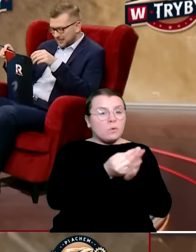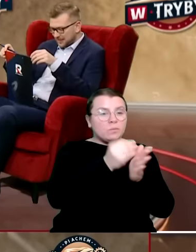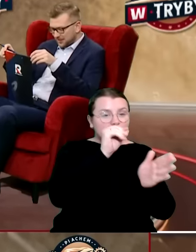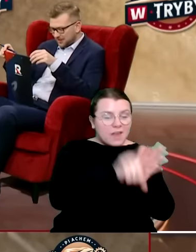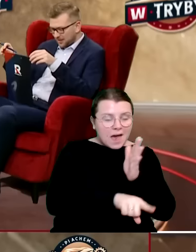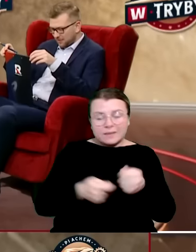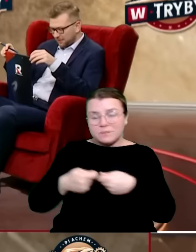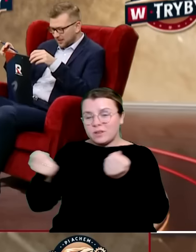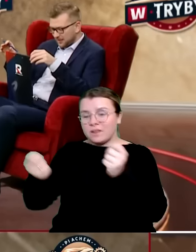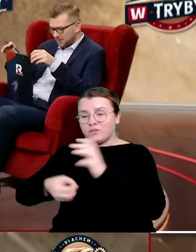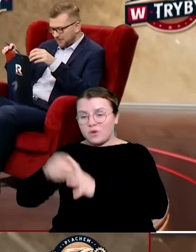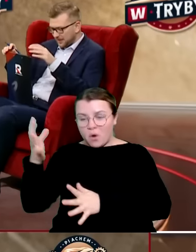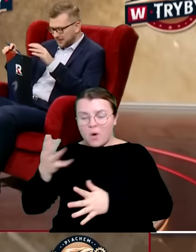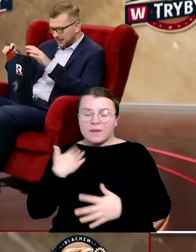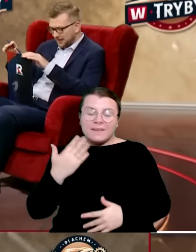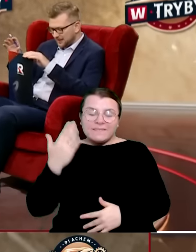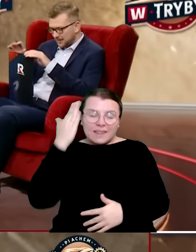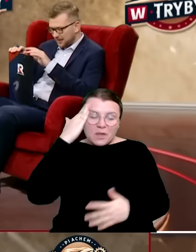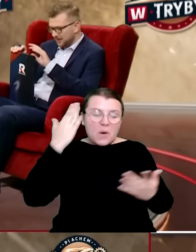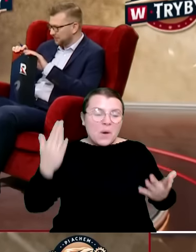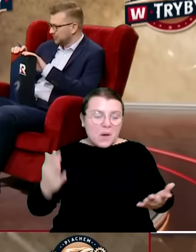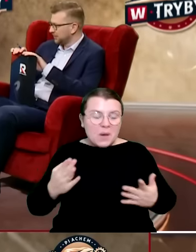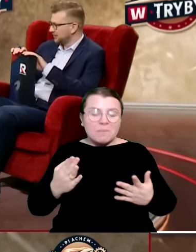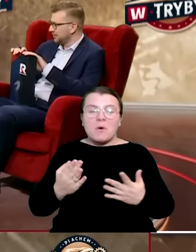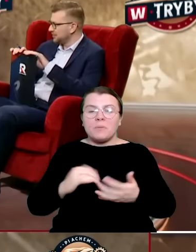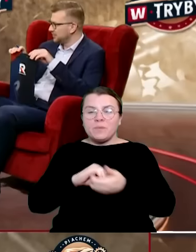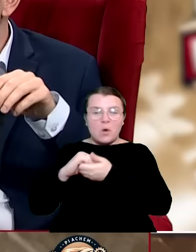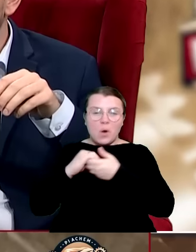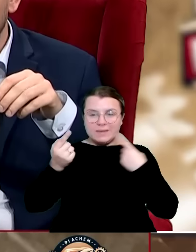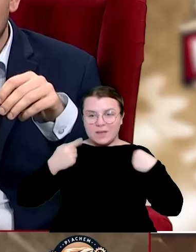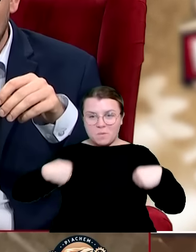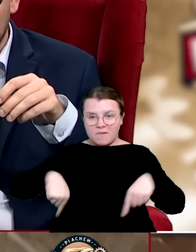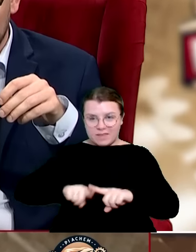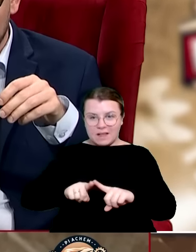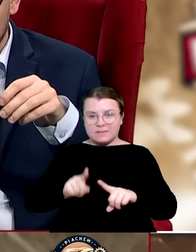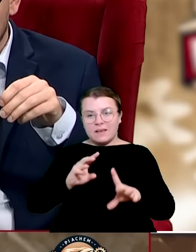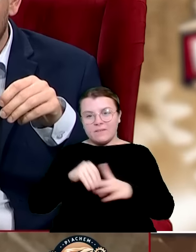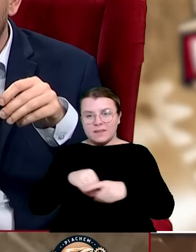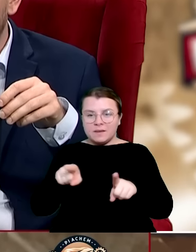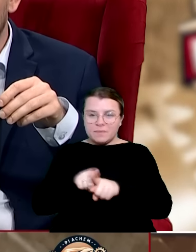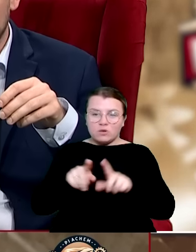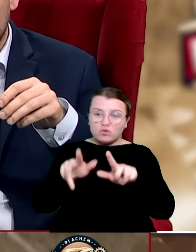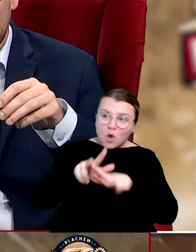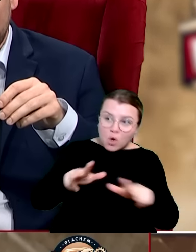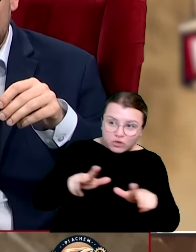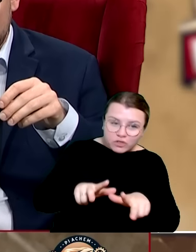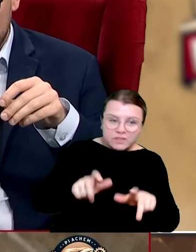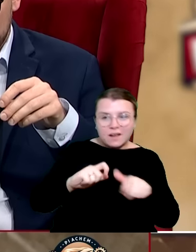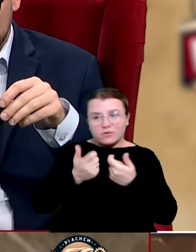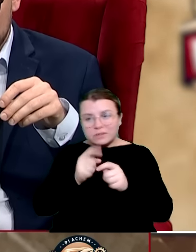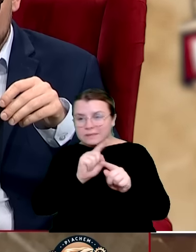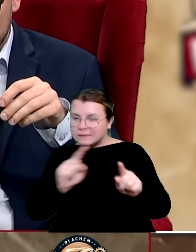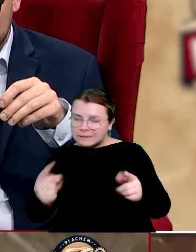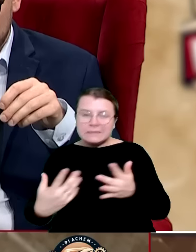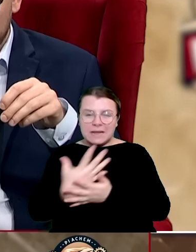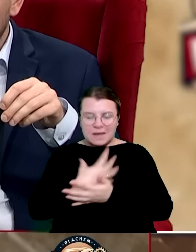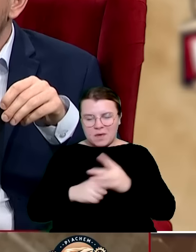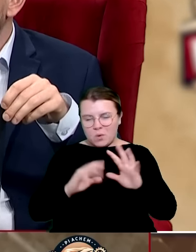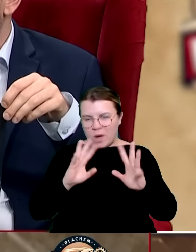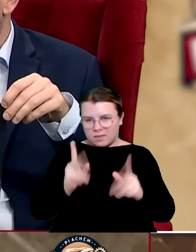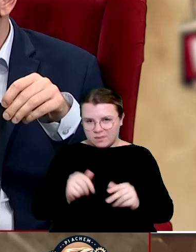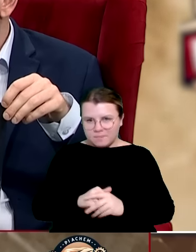się musi zgadzać. W Koalicji Obywatelskiej kasa wśród ich działaczy, rodzin i wszelakich tam osób się zgadza, ale kasa nie zgadza